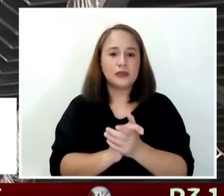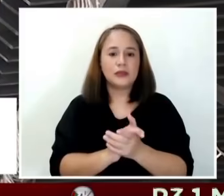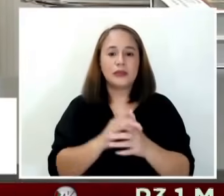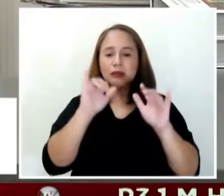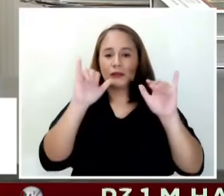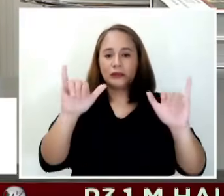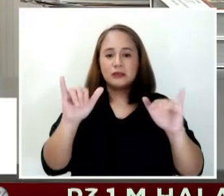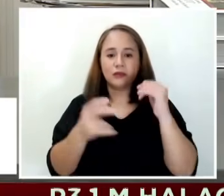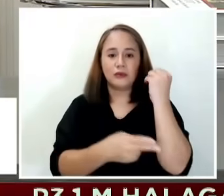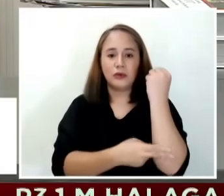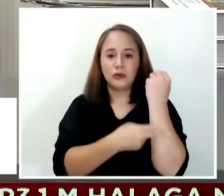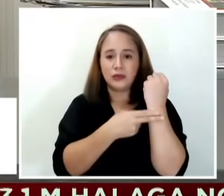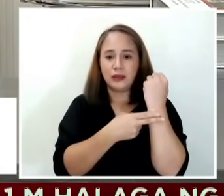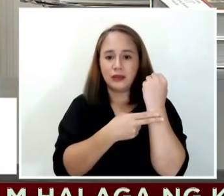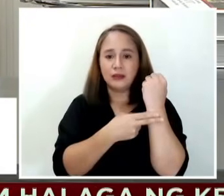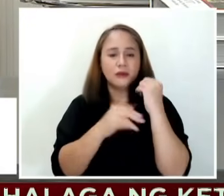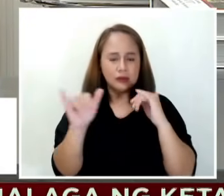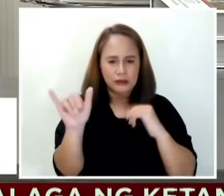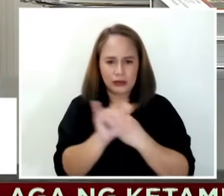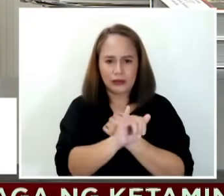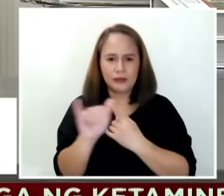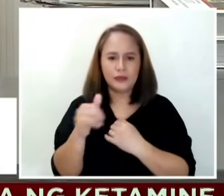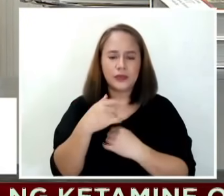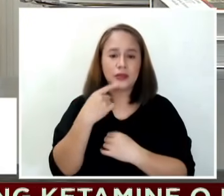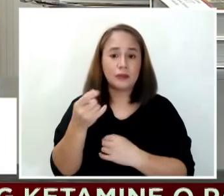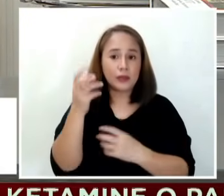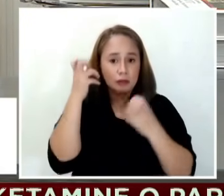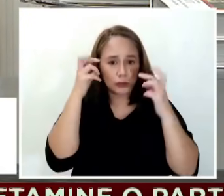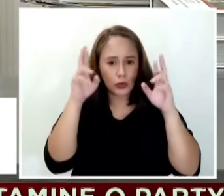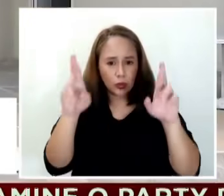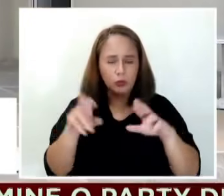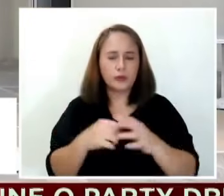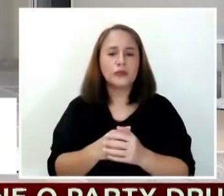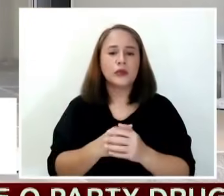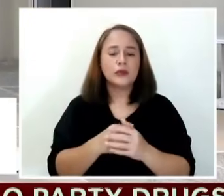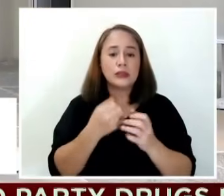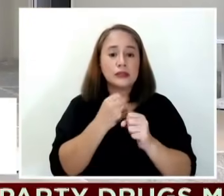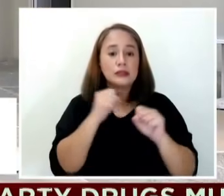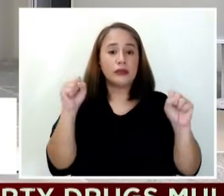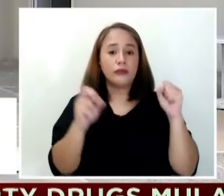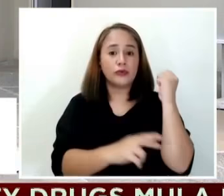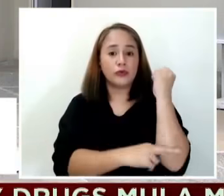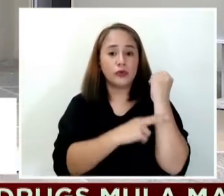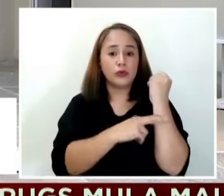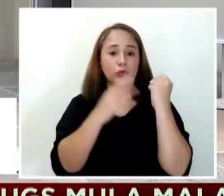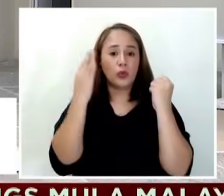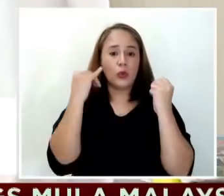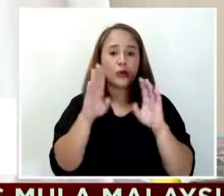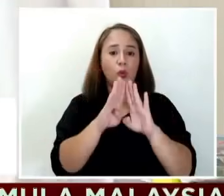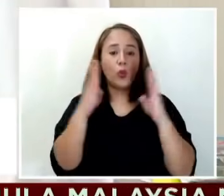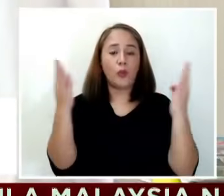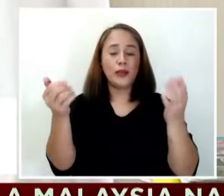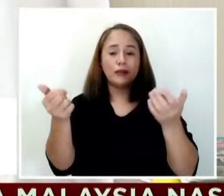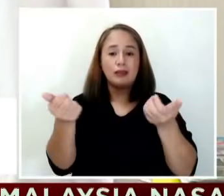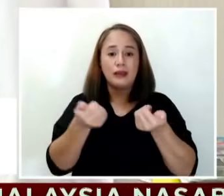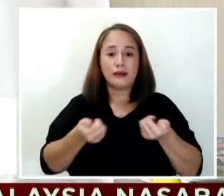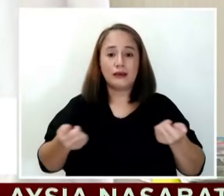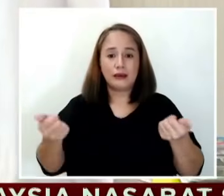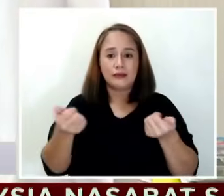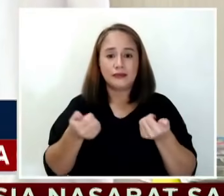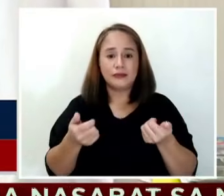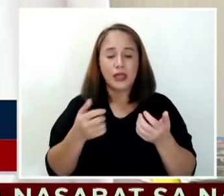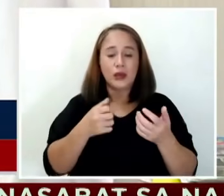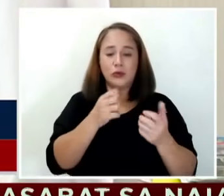hotel. Gate ni Mayor Chipeco, mas ligtas sa mga resort dahil nasa open area ito. Pwede naman po